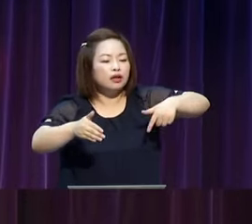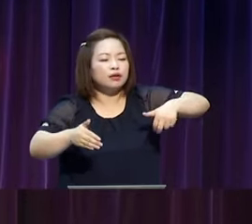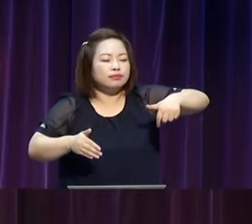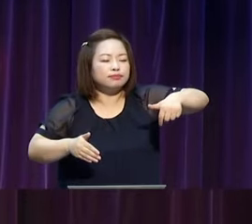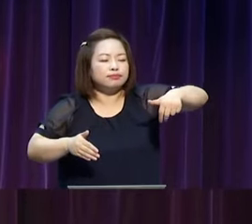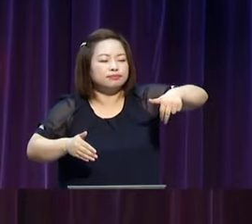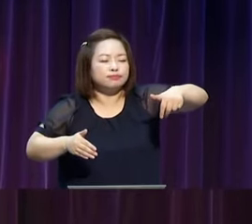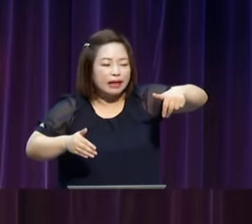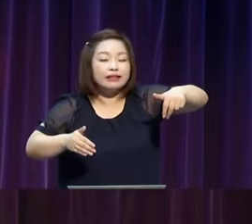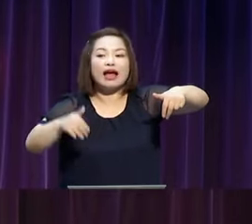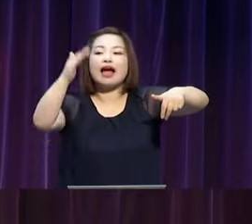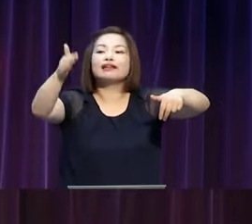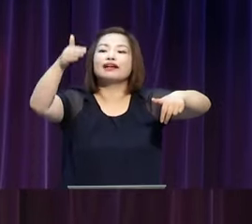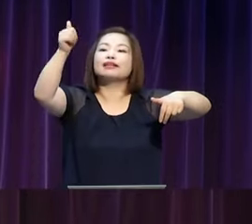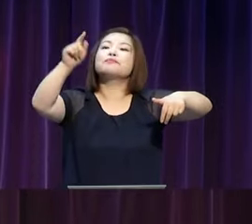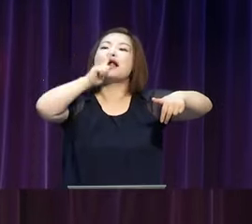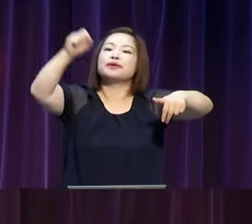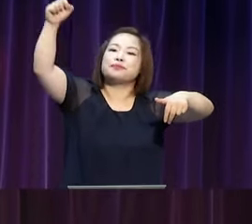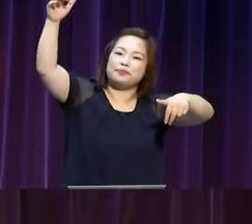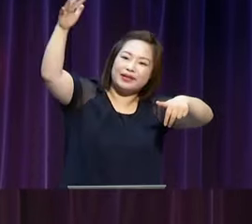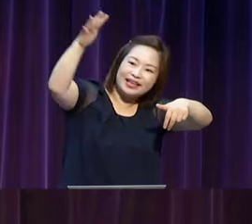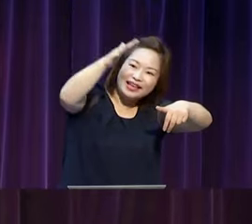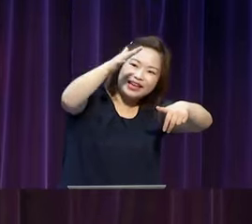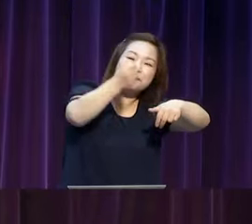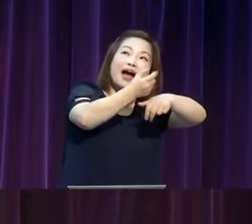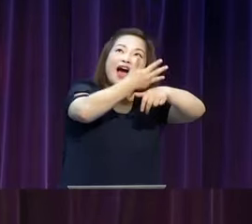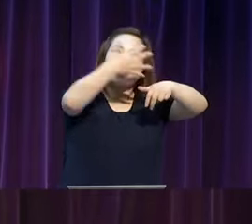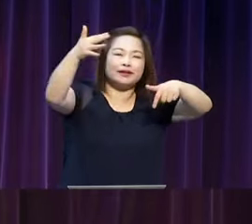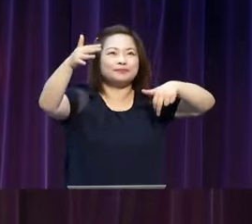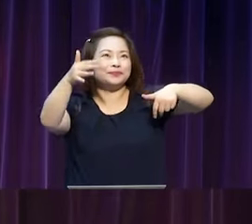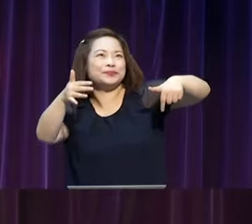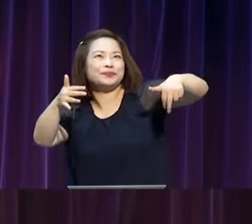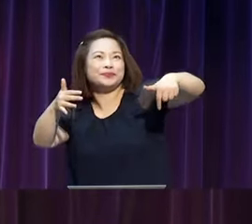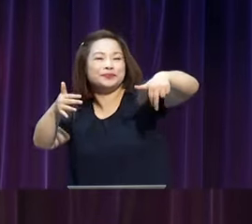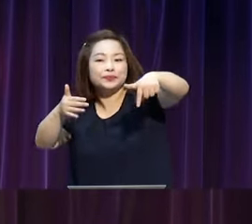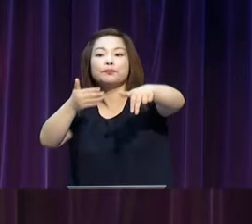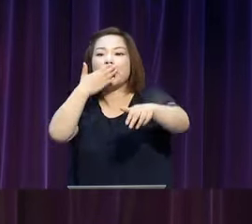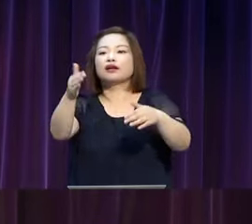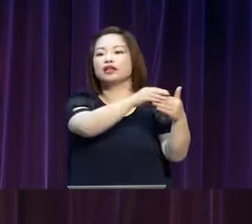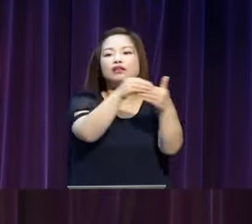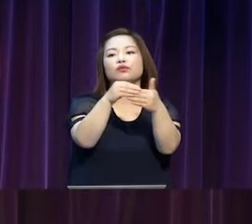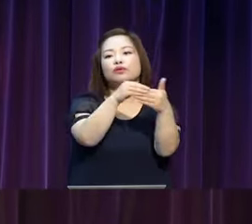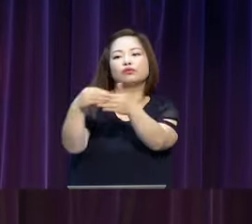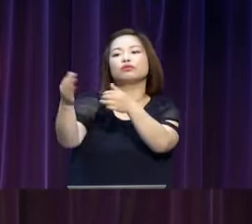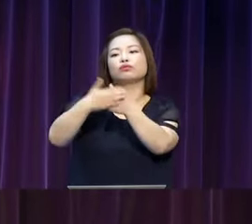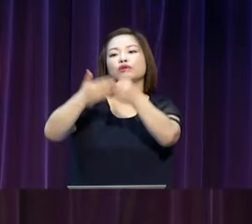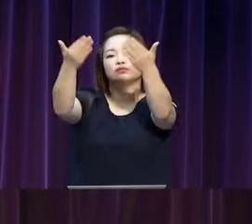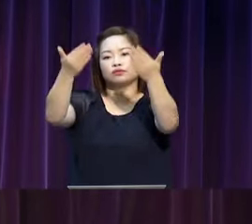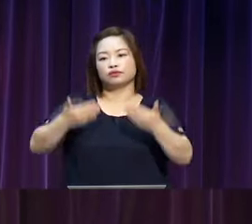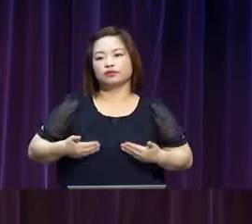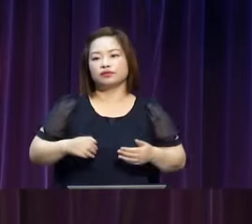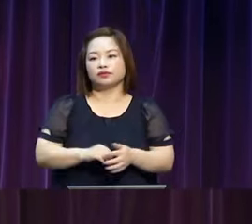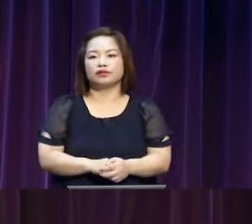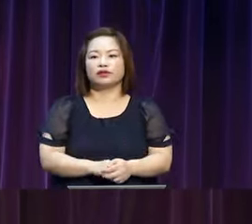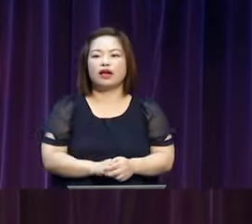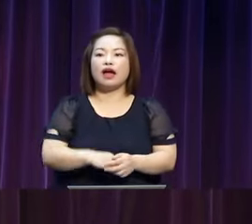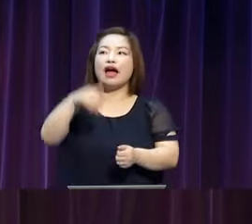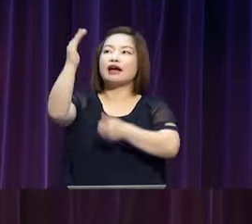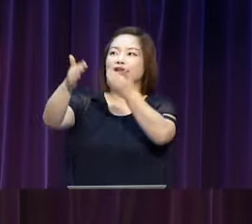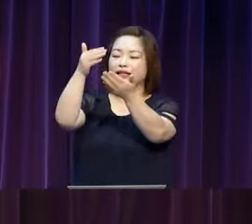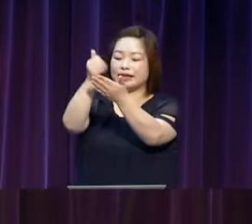길을 비춰주는 것이 하나님의 말씀이에요. 주의 말씀을 열므로 우둔한